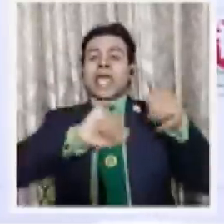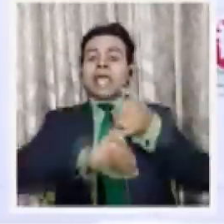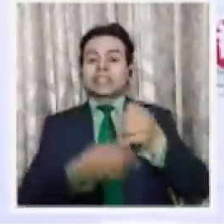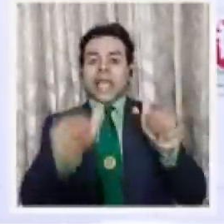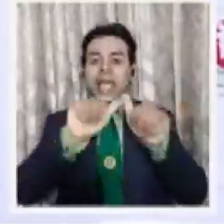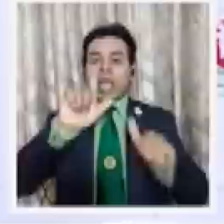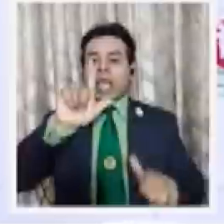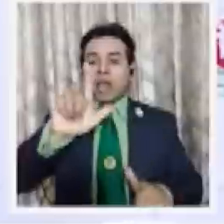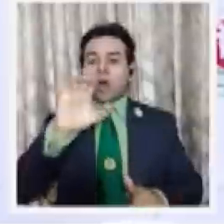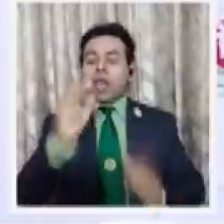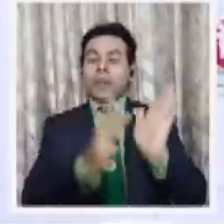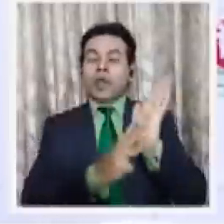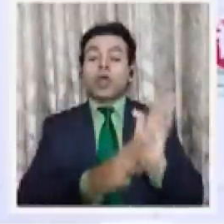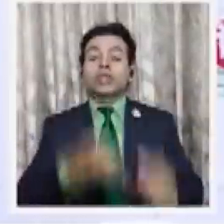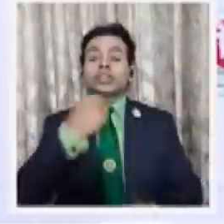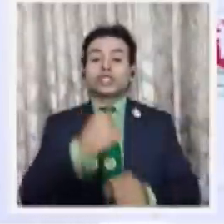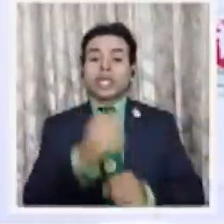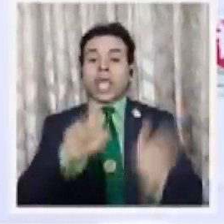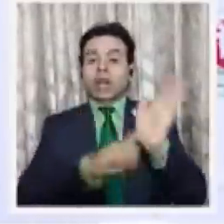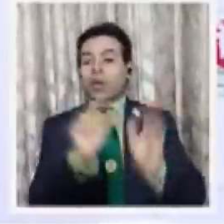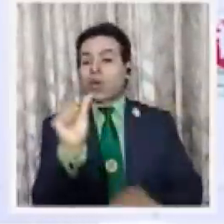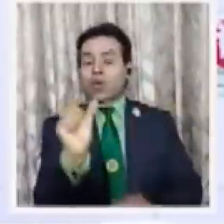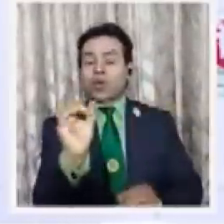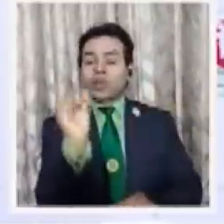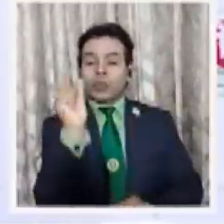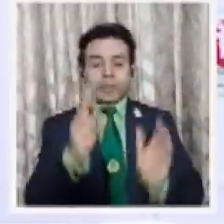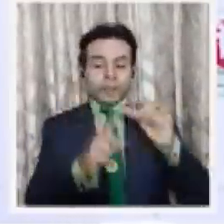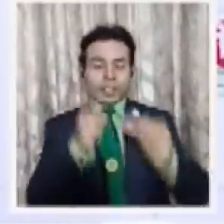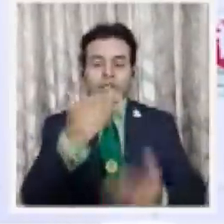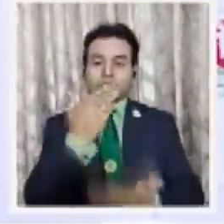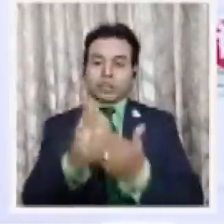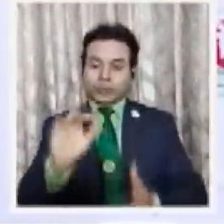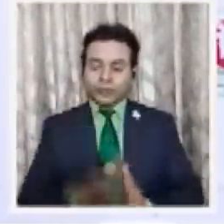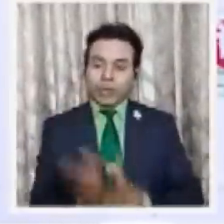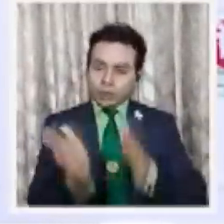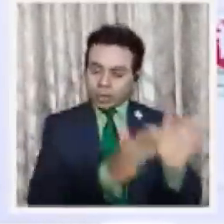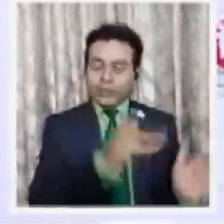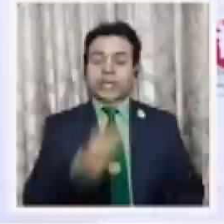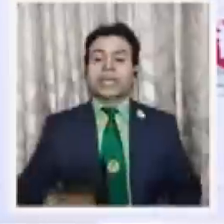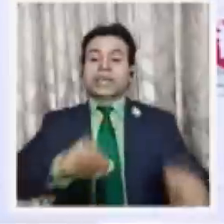2টি অ্যাম্বুলেন্স প্রদান করেছেন। অনেক অনেক কৃতজ্ঞতা এবং ধন্যবাদ এস আলম গ্রুপকে।